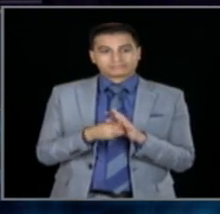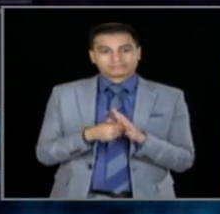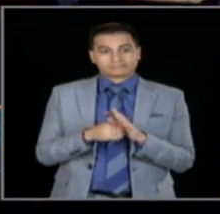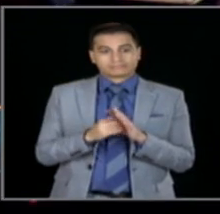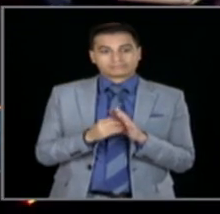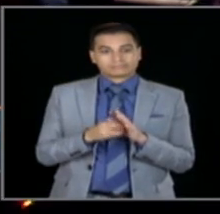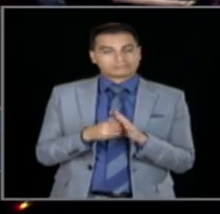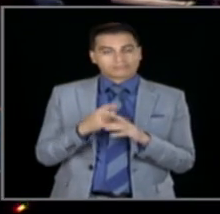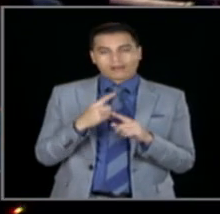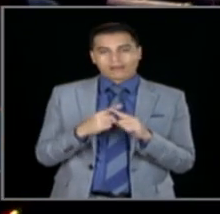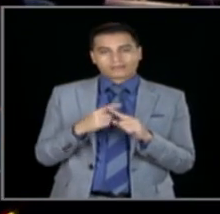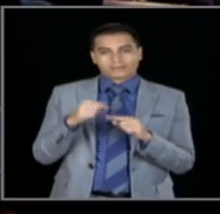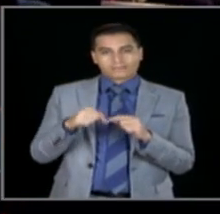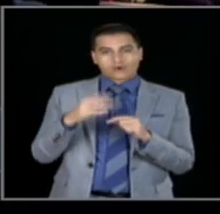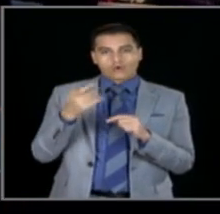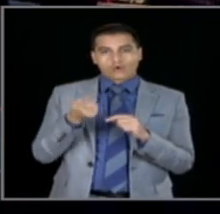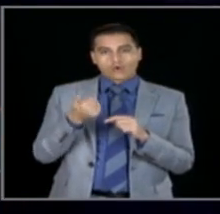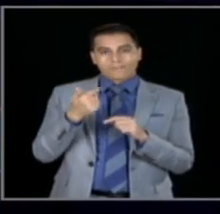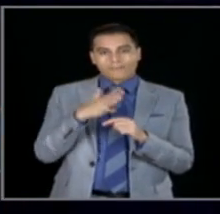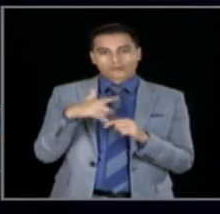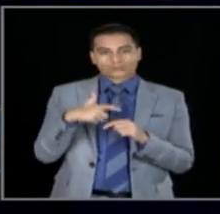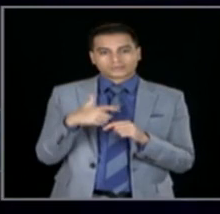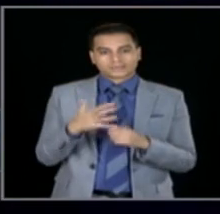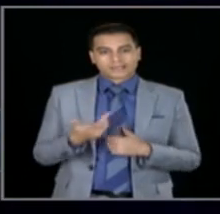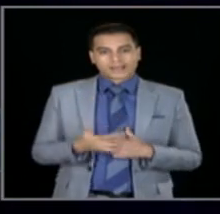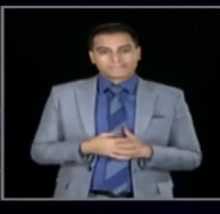غلط بقى ربع الرقم 160